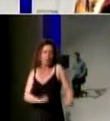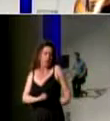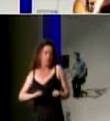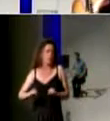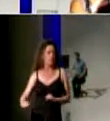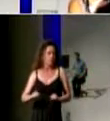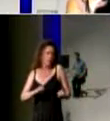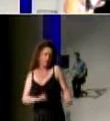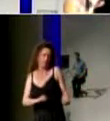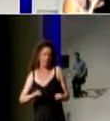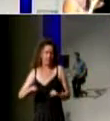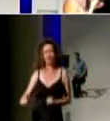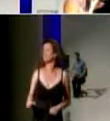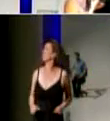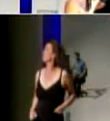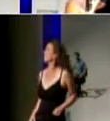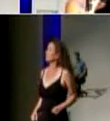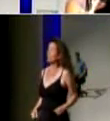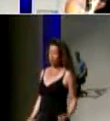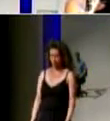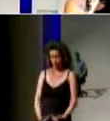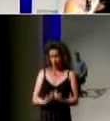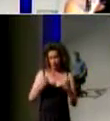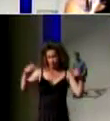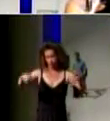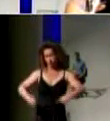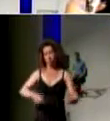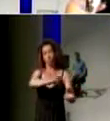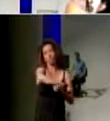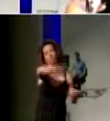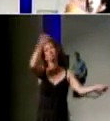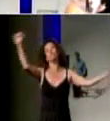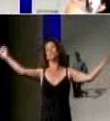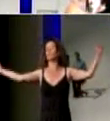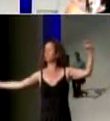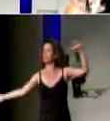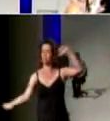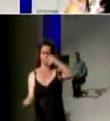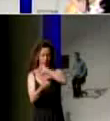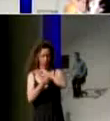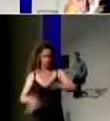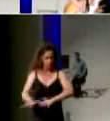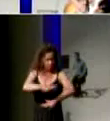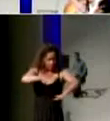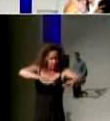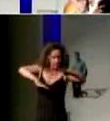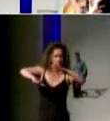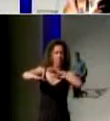Coup de tonnerre, sans défendre par magie, chante.